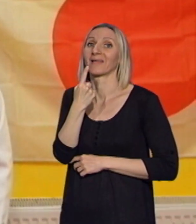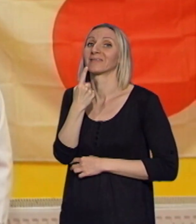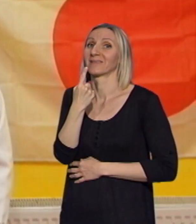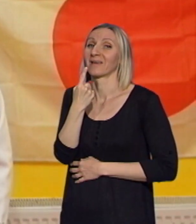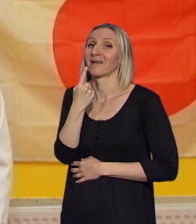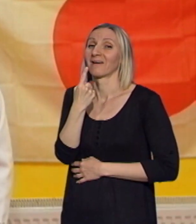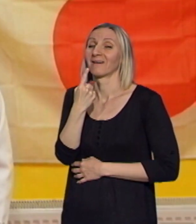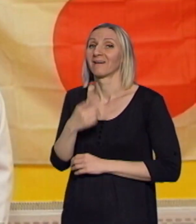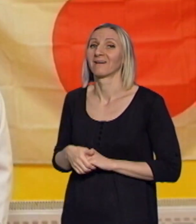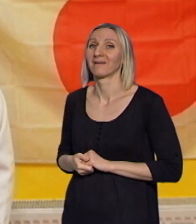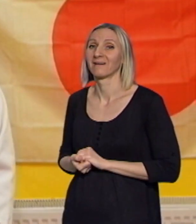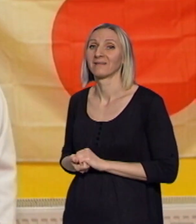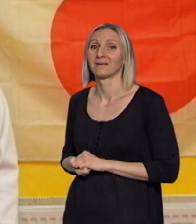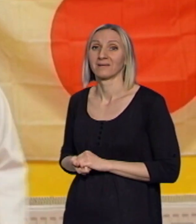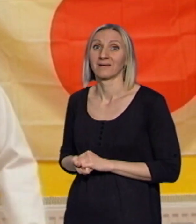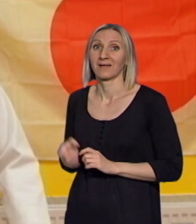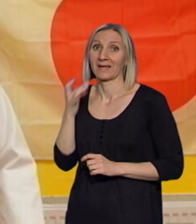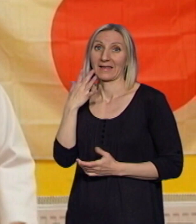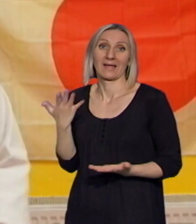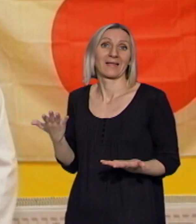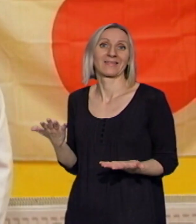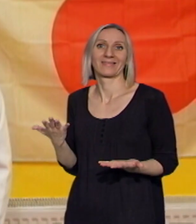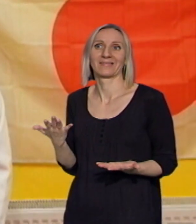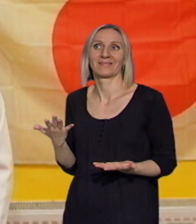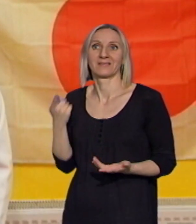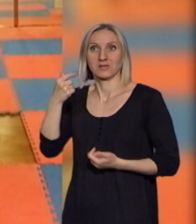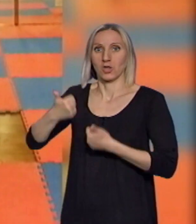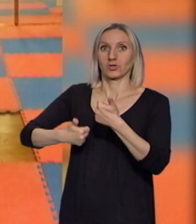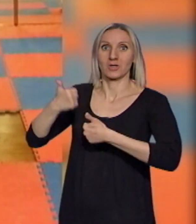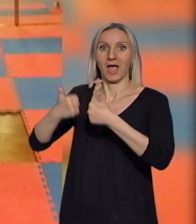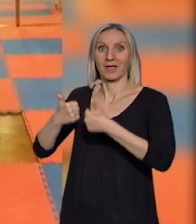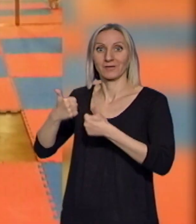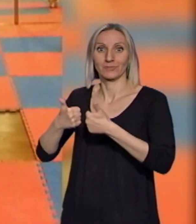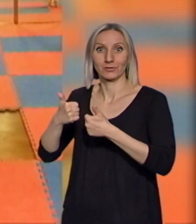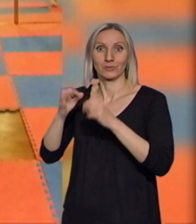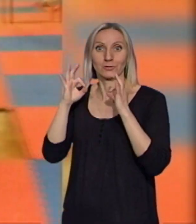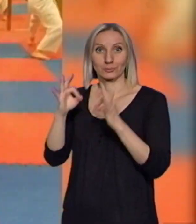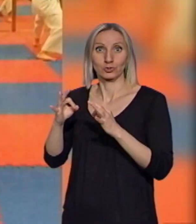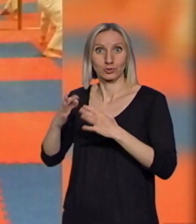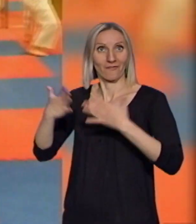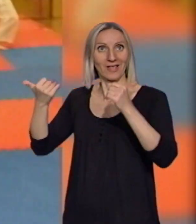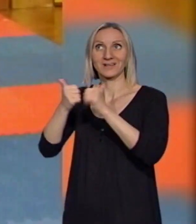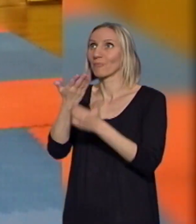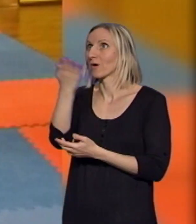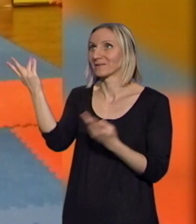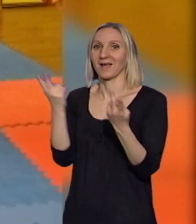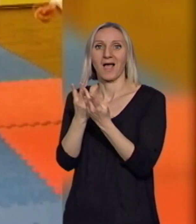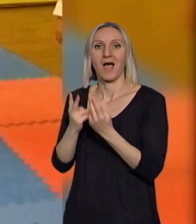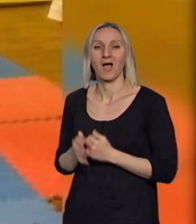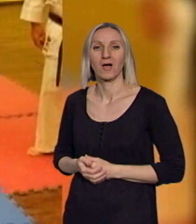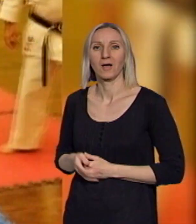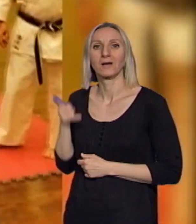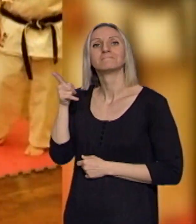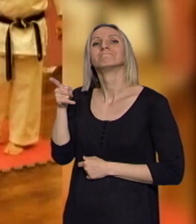kada si, da kažem, kada ideš u pravcu velikog sportista. Želja je da